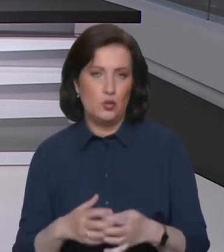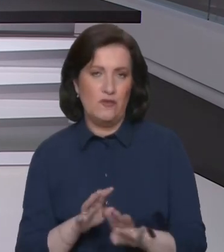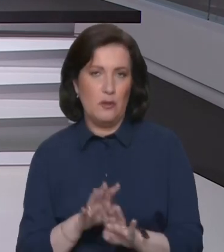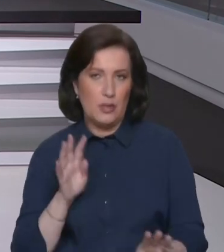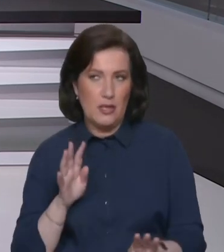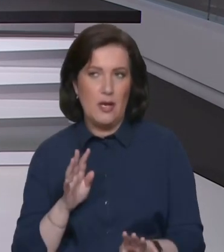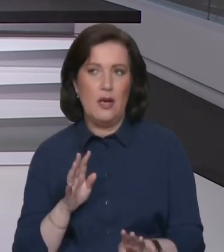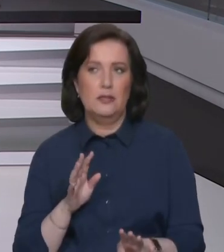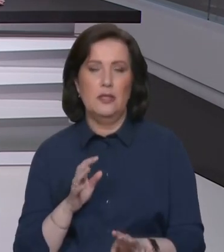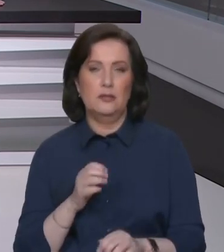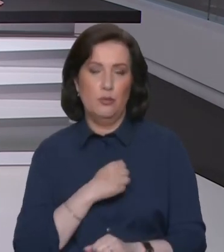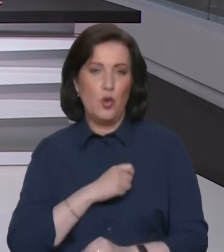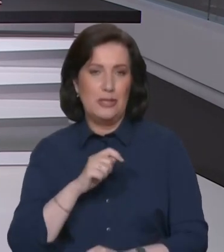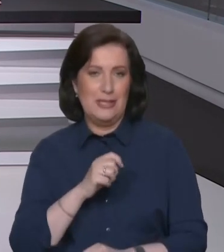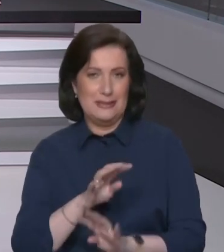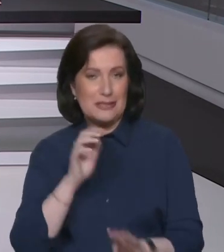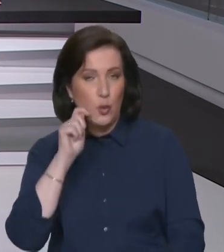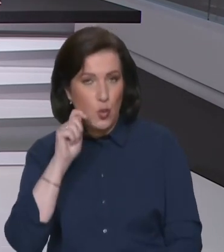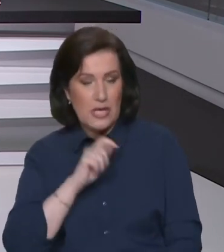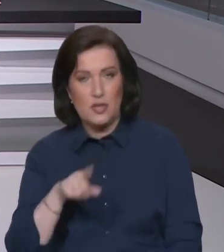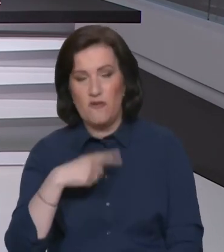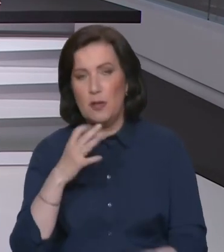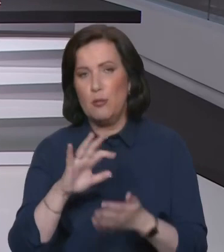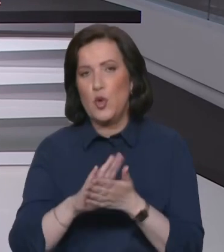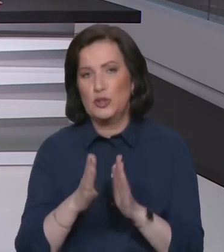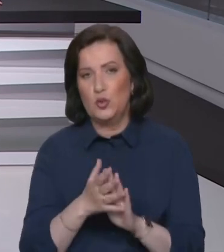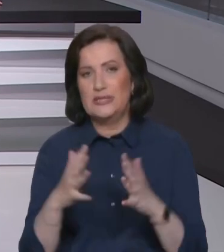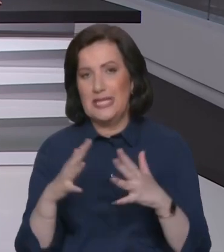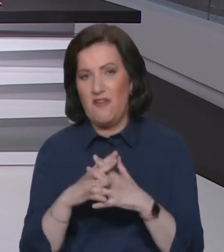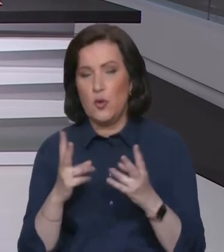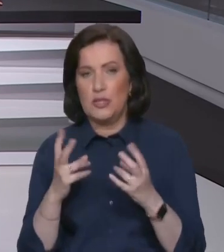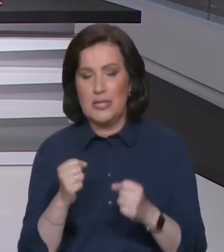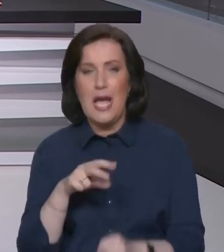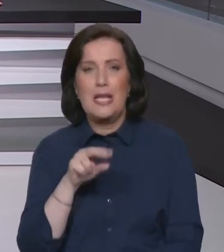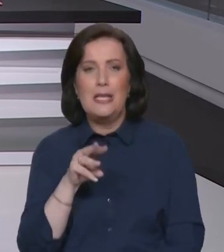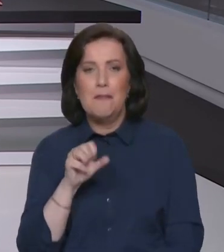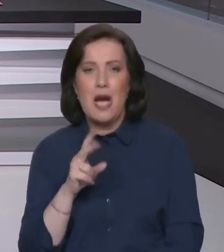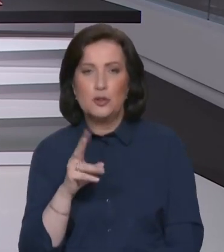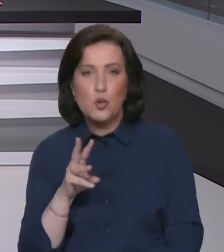бригади Збройних сил України, говорили про ситуацію на фронті на Лиманському напрямку.